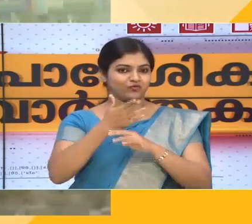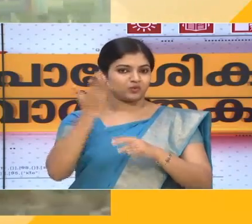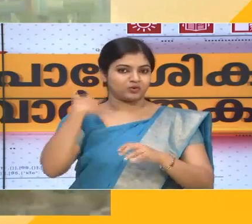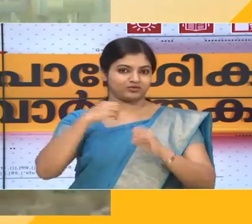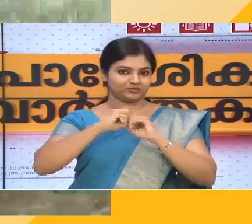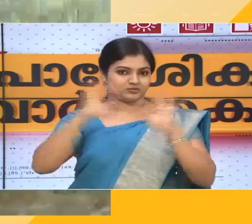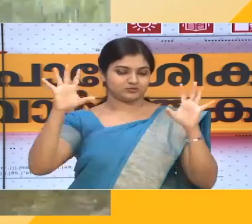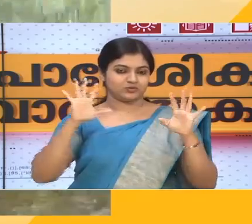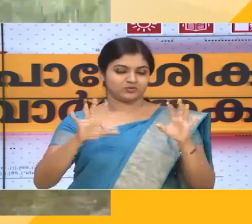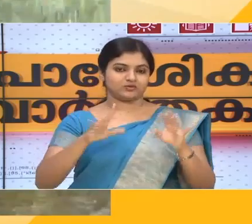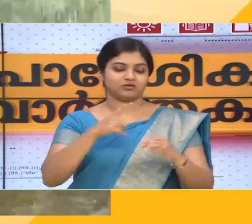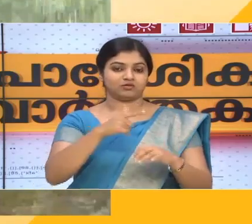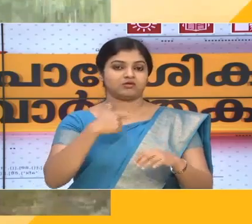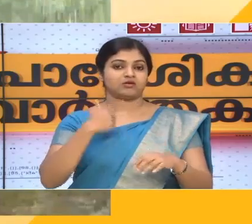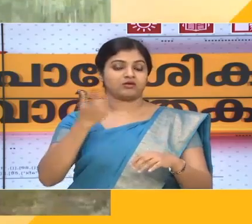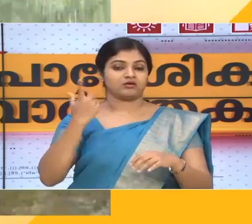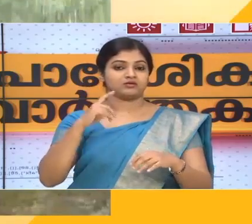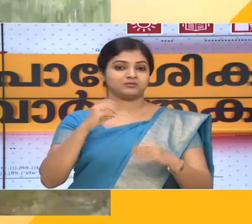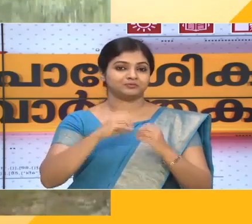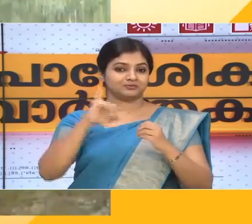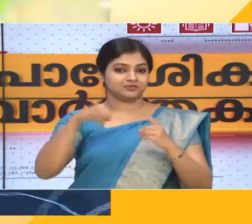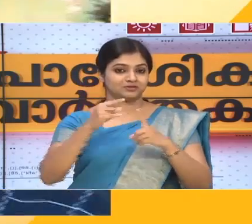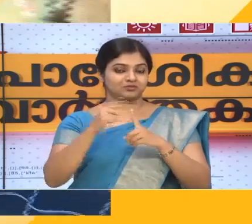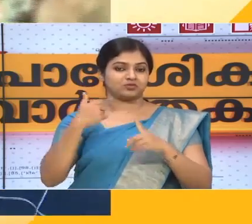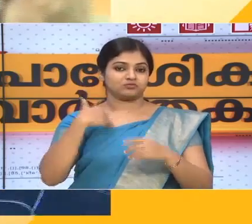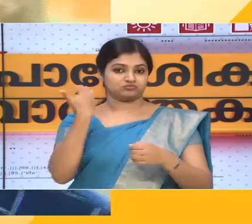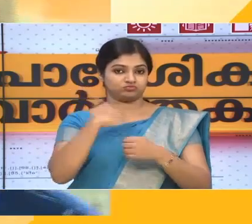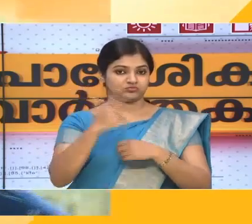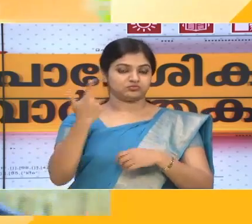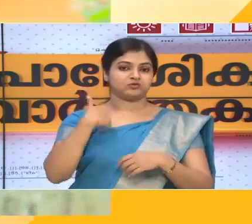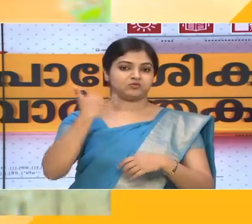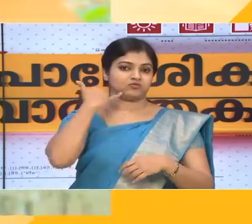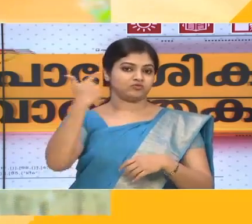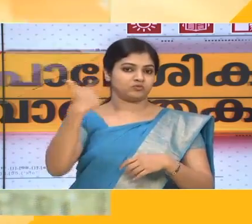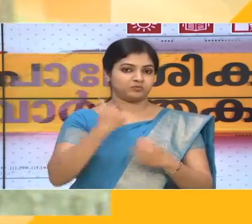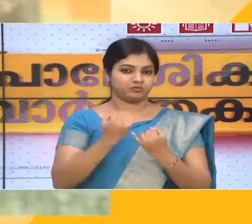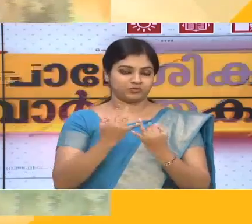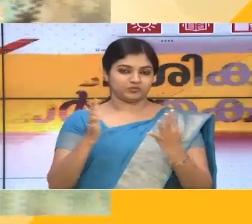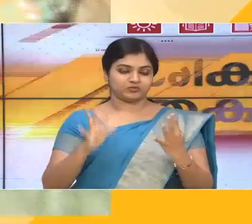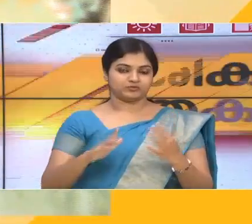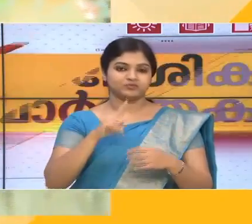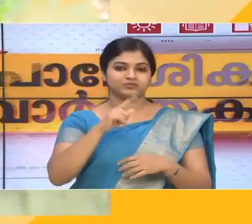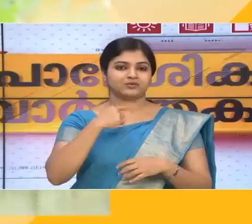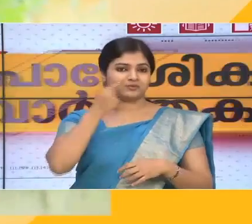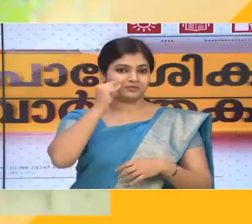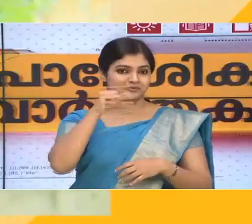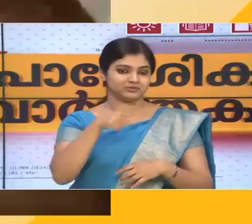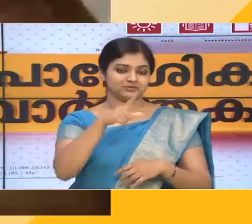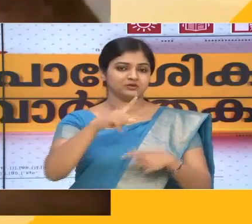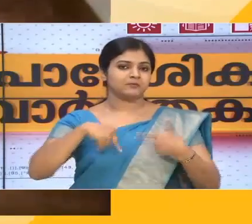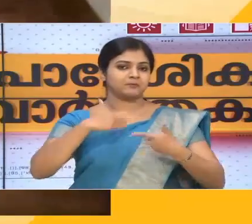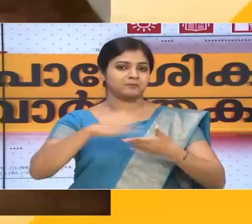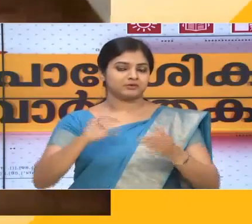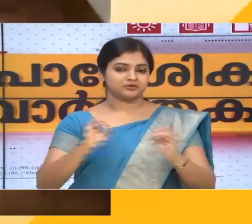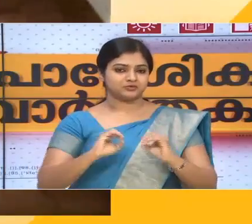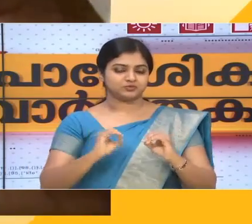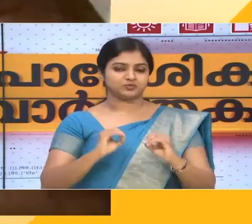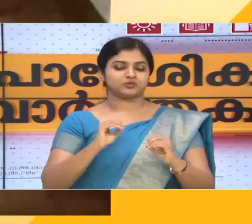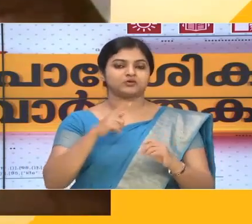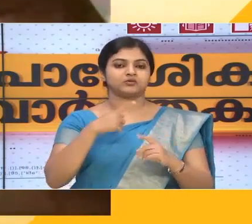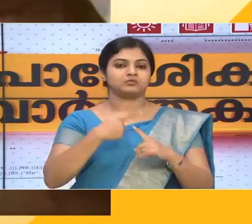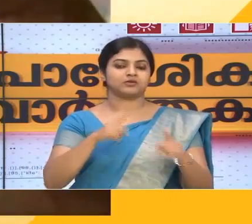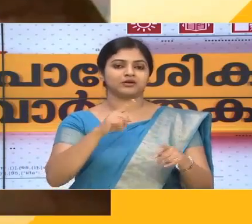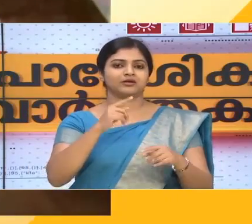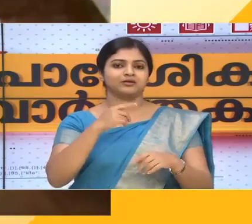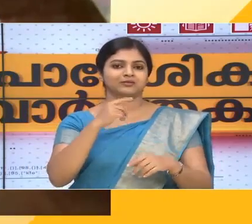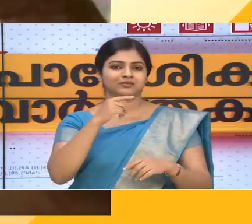സമയത്ത് വധഭീഷണി ഉണ്ടായിരുന്നു, കൊല്ലും എന്നൊക്കെ പറഞ്ഞിട്ട് നിരവധി മെസ്സേജ് വന്നിട്ടുണ്ട്. അവിവാഹിതനായ അൻസാരിക്കെതിരെ വ്യാജ വാർത്ത പ്രചരിച്ചതോടെ ഈ യുവാവിനും വൃദ്ധയായ